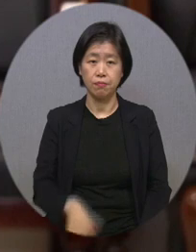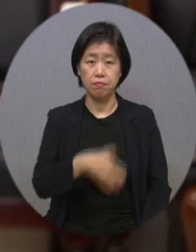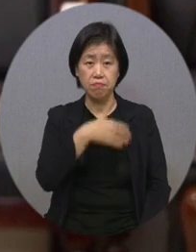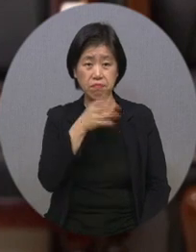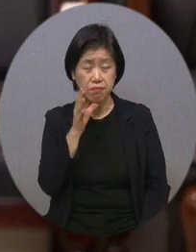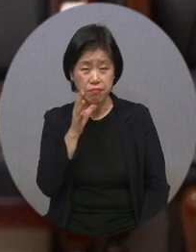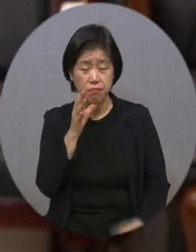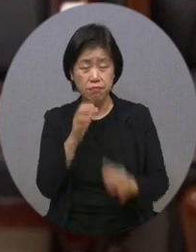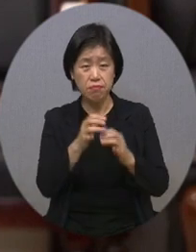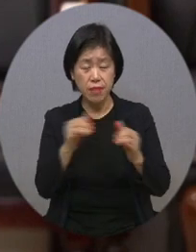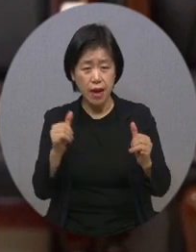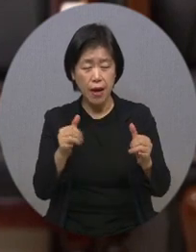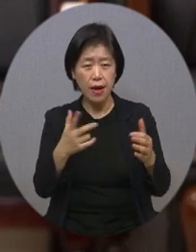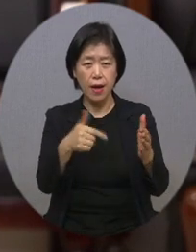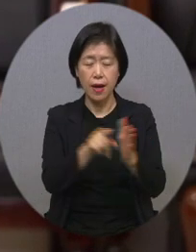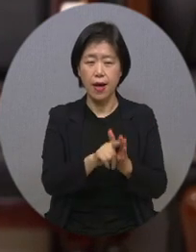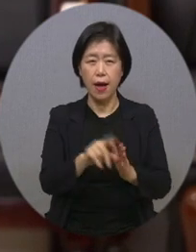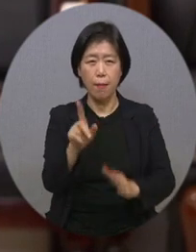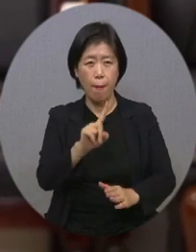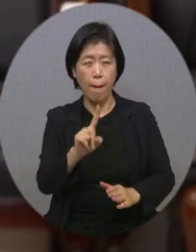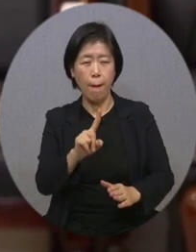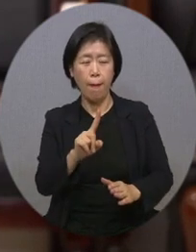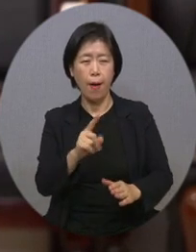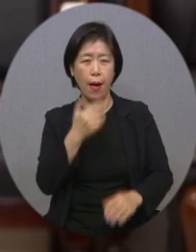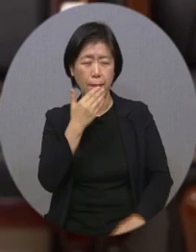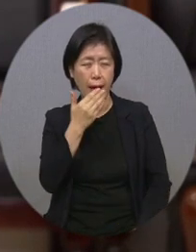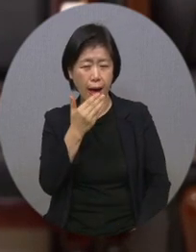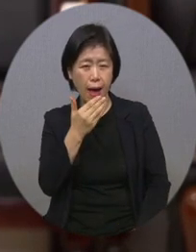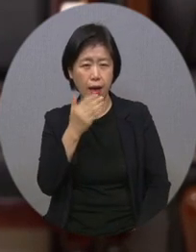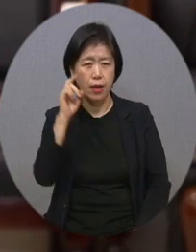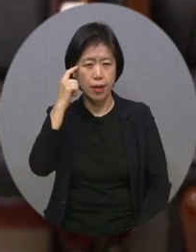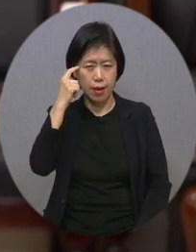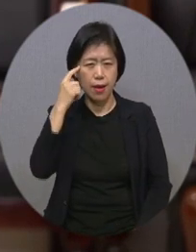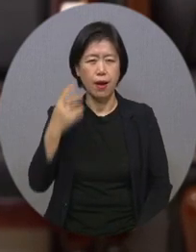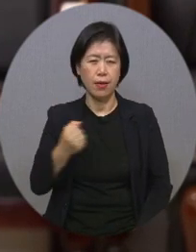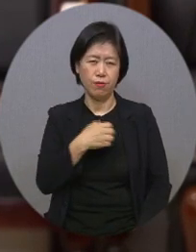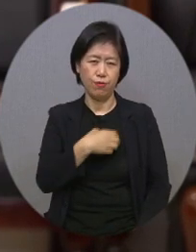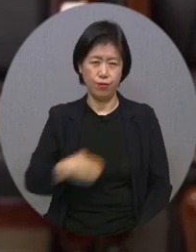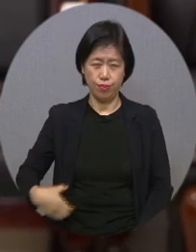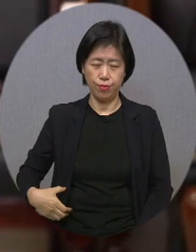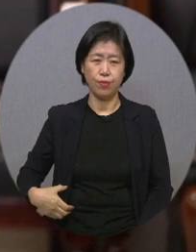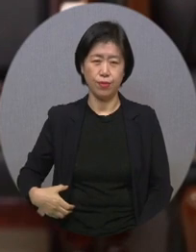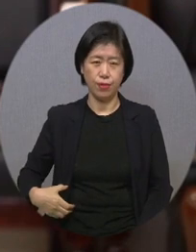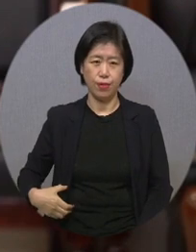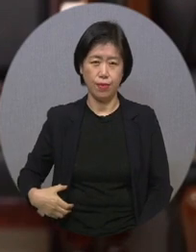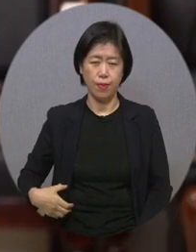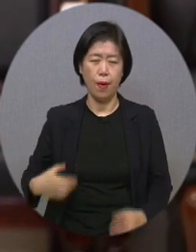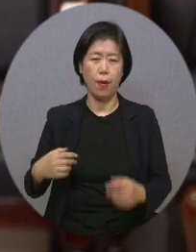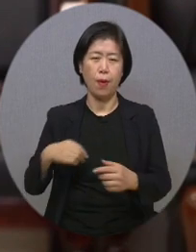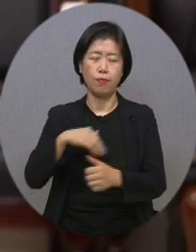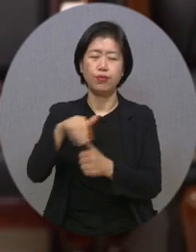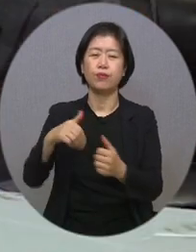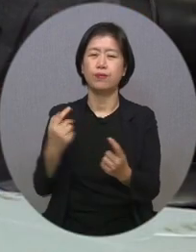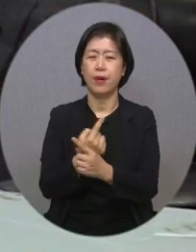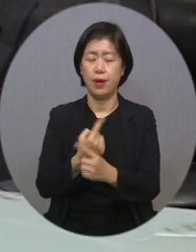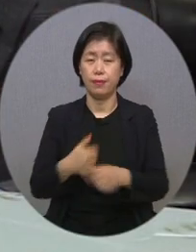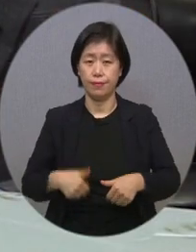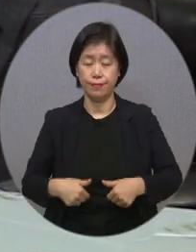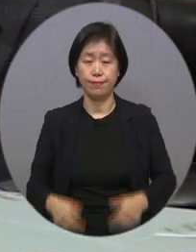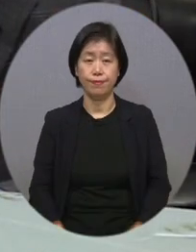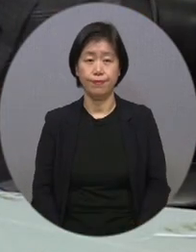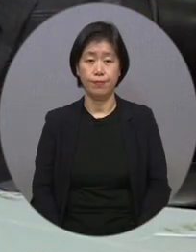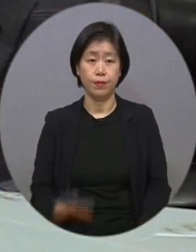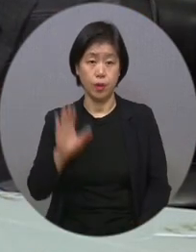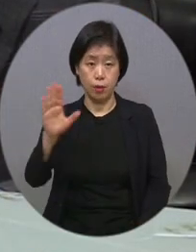무엇인가 할 수 있는 이런 동사무소를 만들어서 많은 분들이 지금 참여를 하고 계신데 앞으로 이건